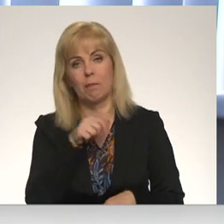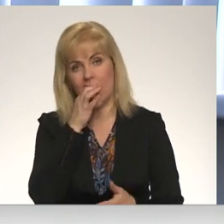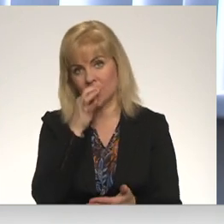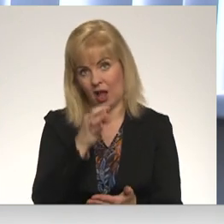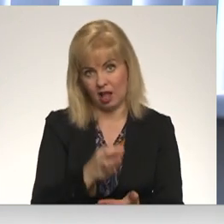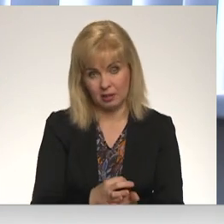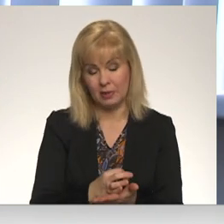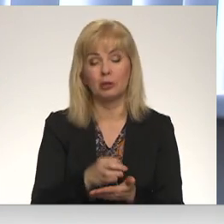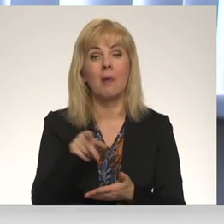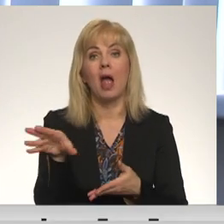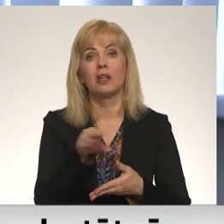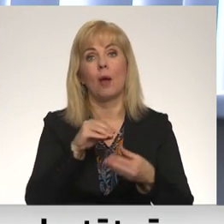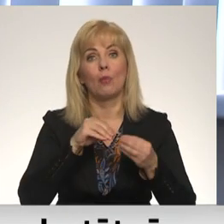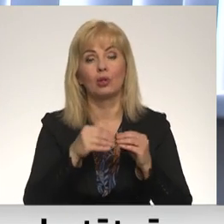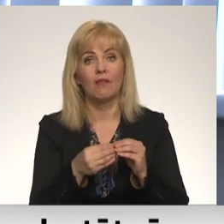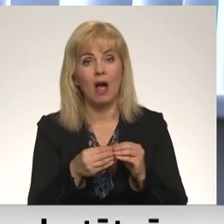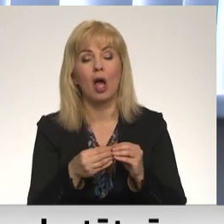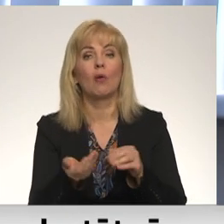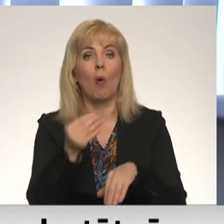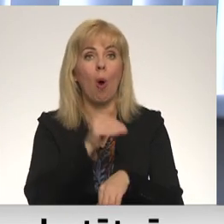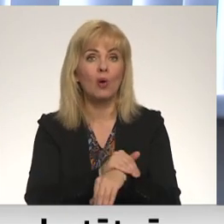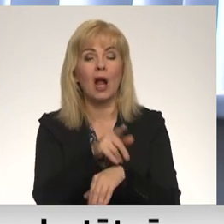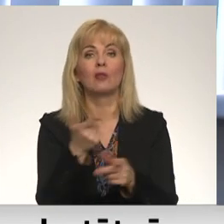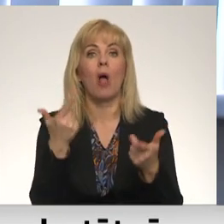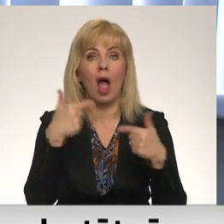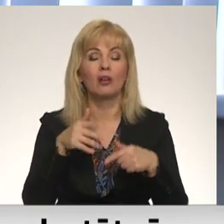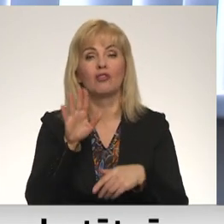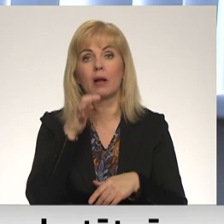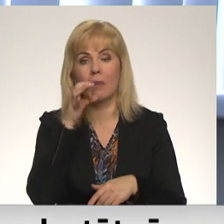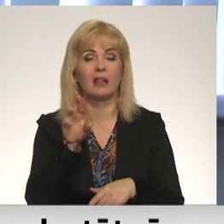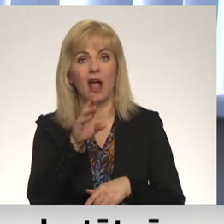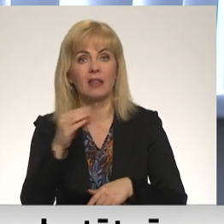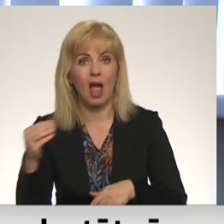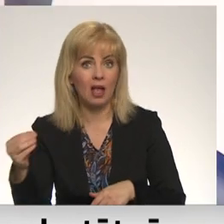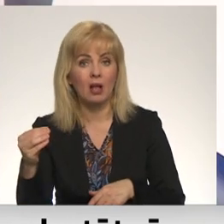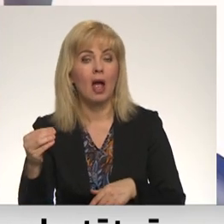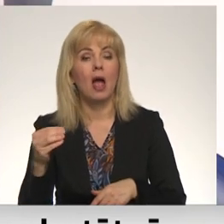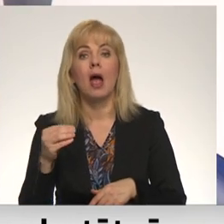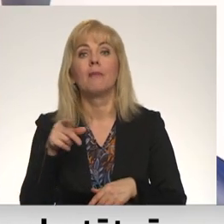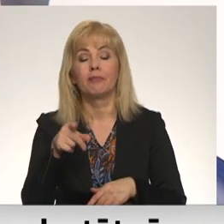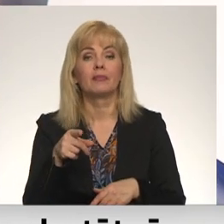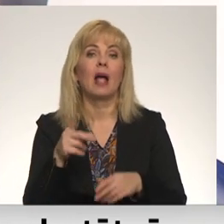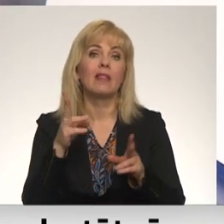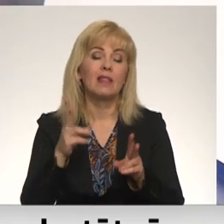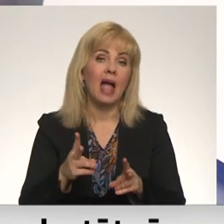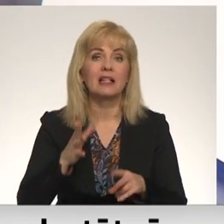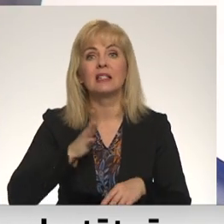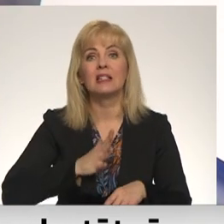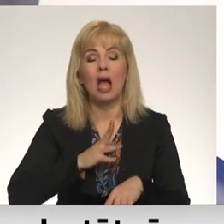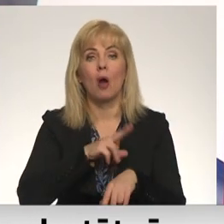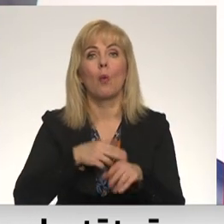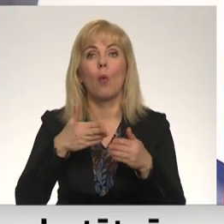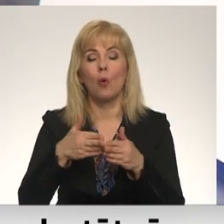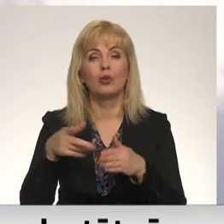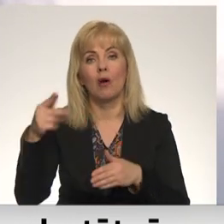arī ņemot vērā konkrētos laika apstākļus, viņš var pateikt, nē, es no ostas neiziešu ārā, vai ne? Negadījumā cietušā kuģa īpašnieks ir ar